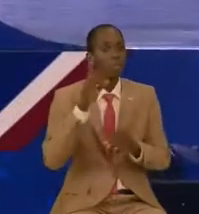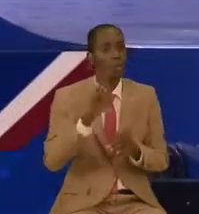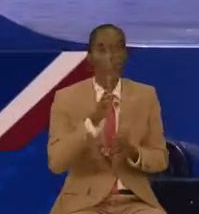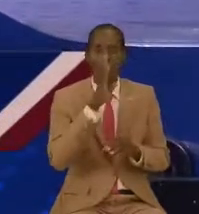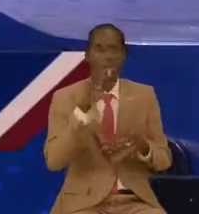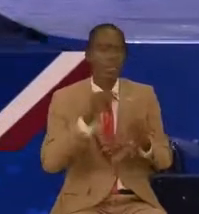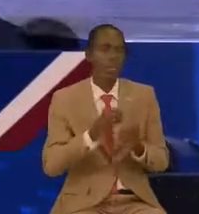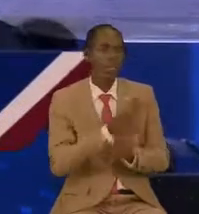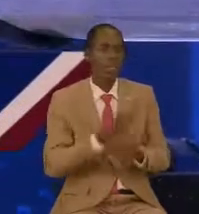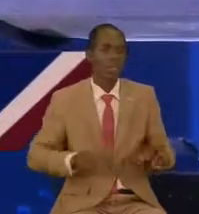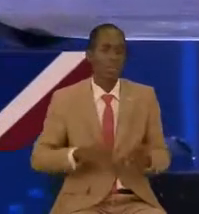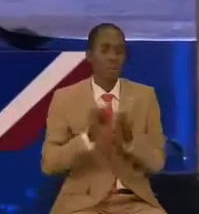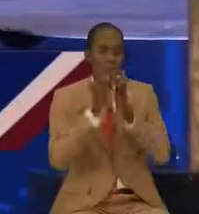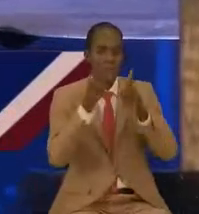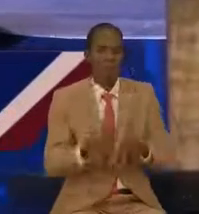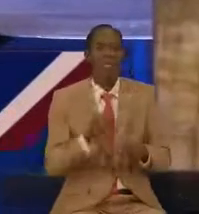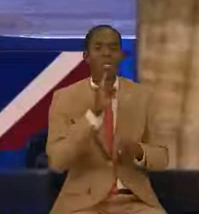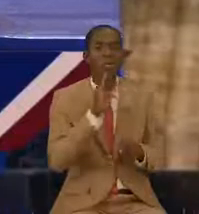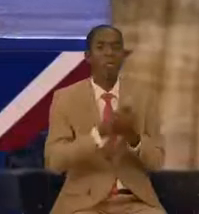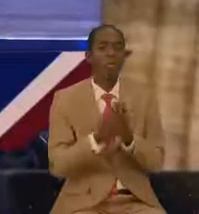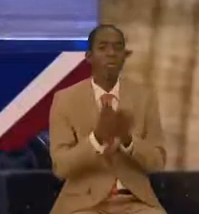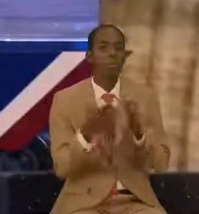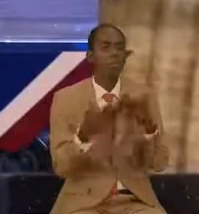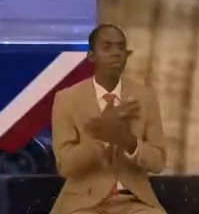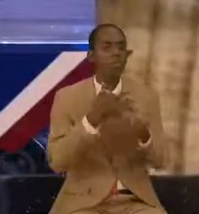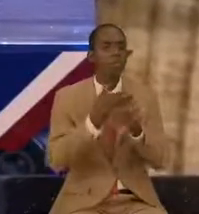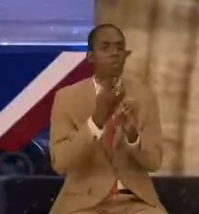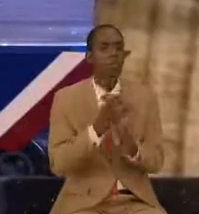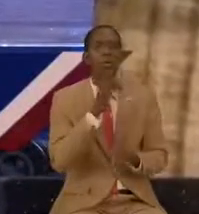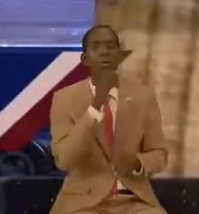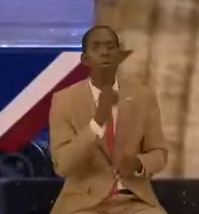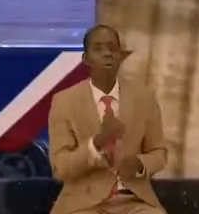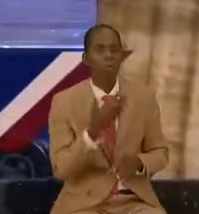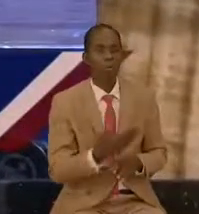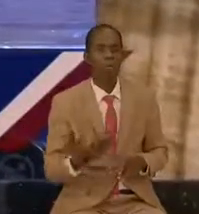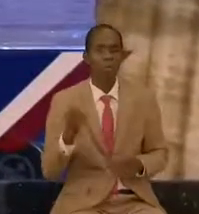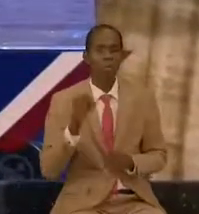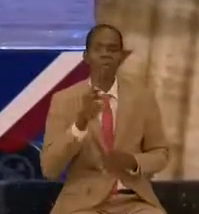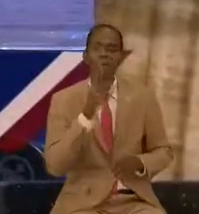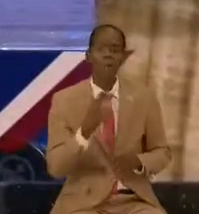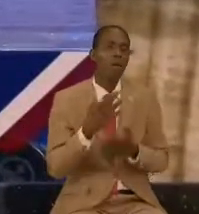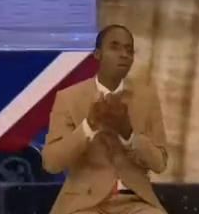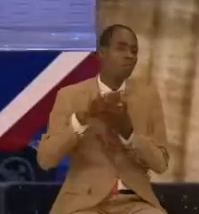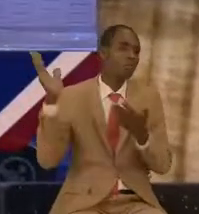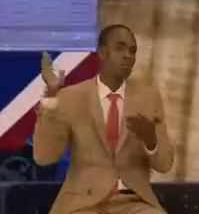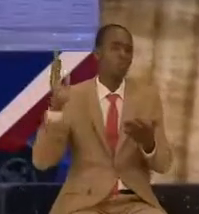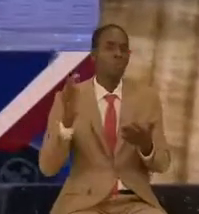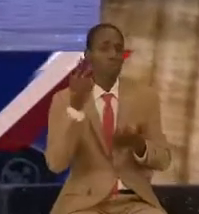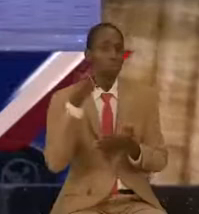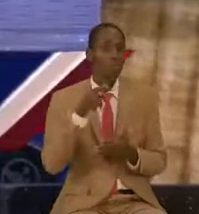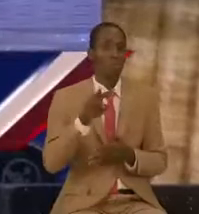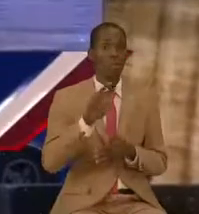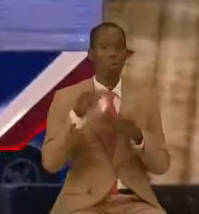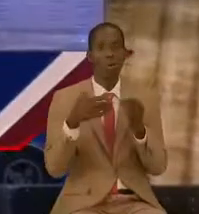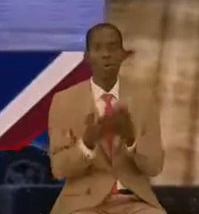le siècle, quelle que soit la génération, si quelqu'un est en Christ, il est une nouvelle créature.